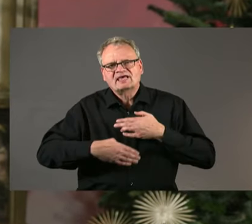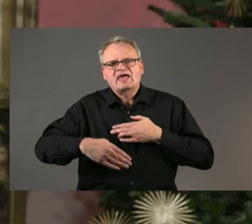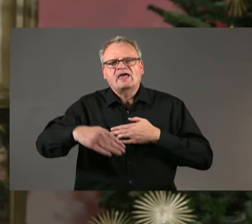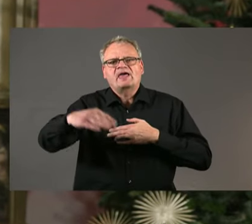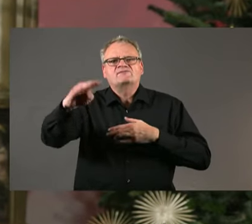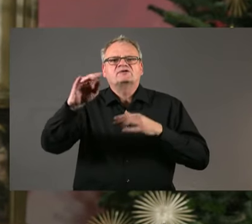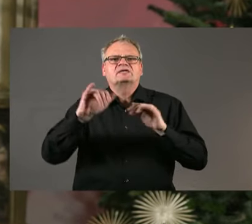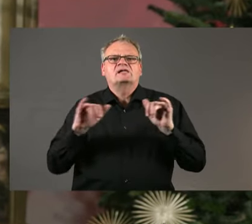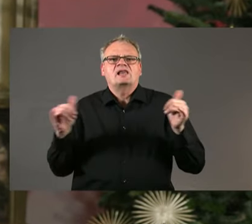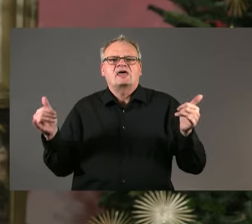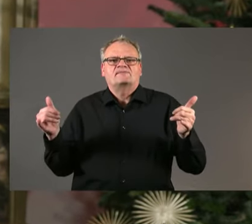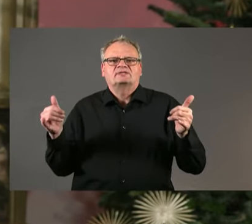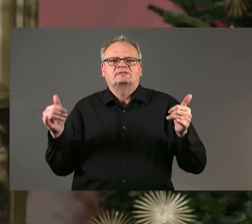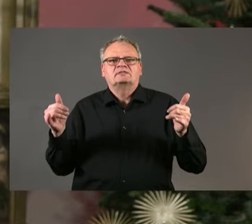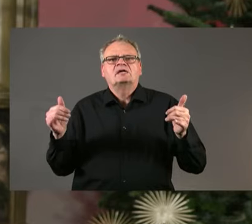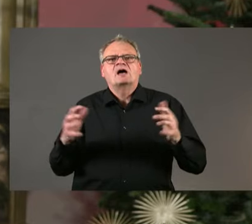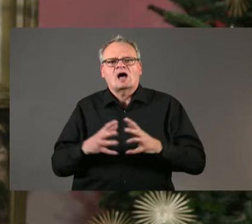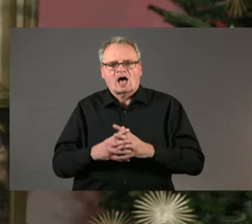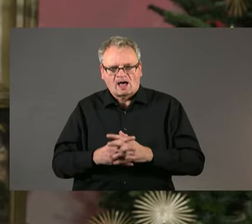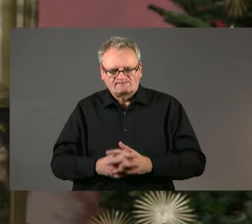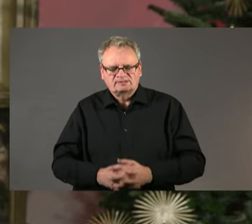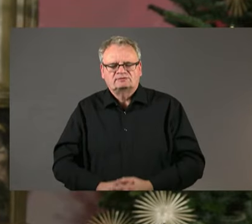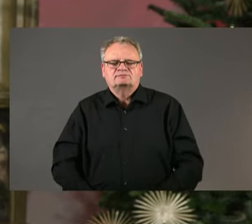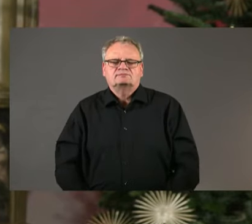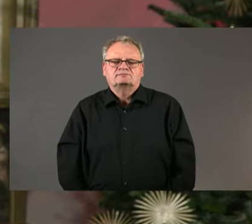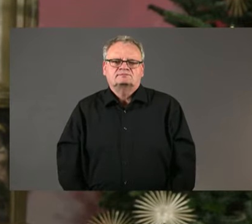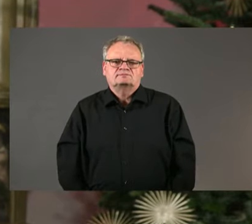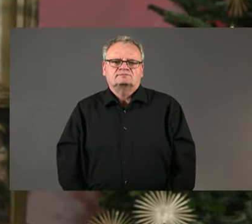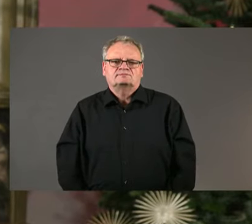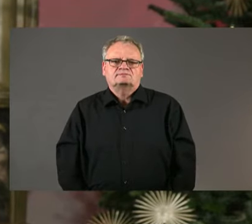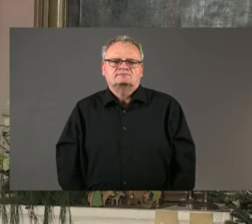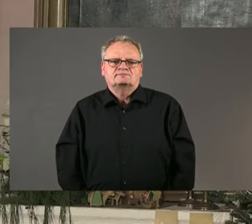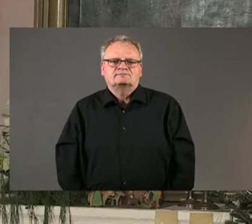ewige Leben. Amen.